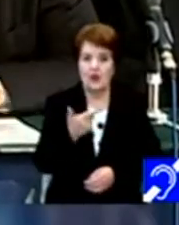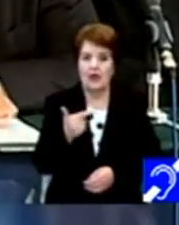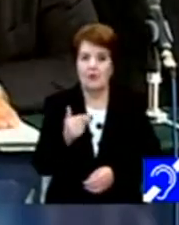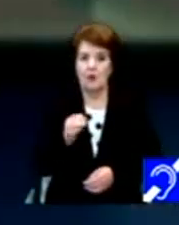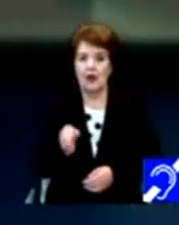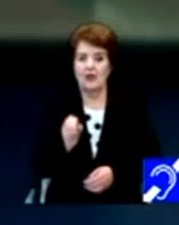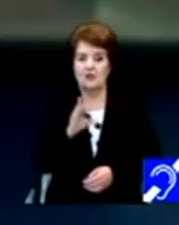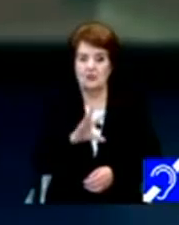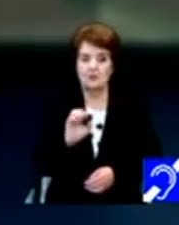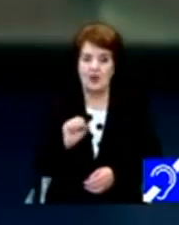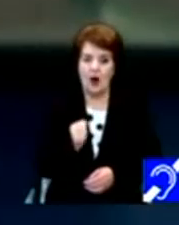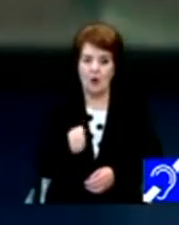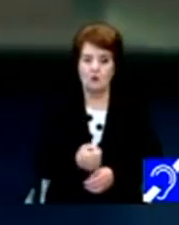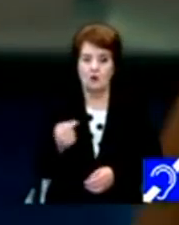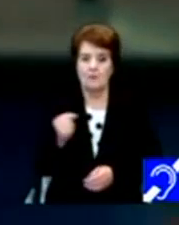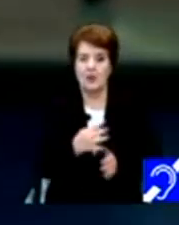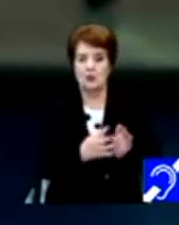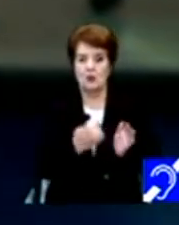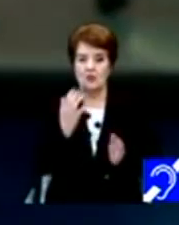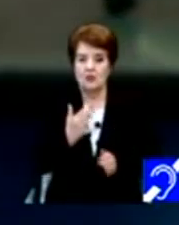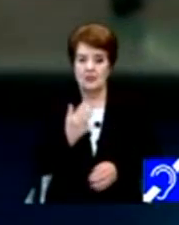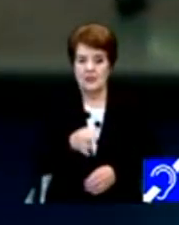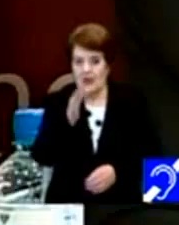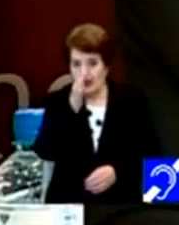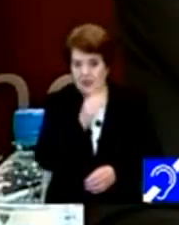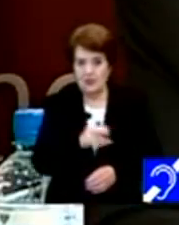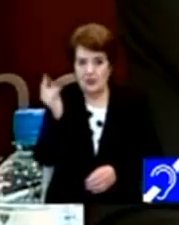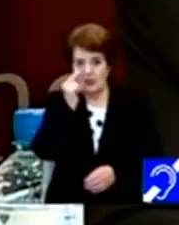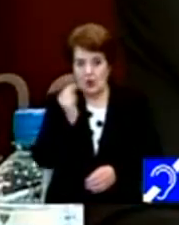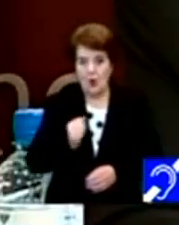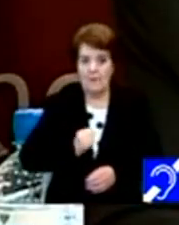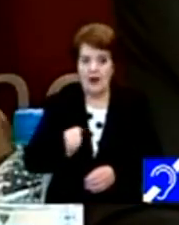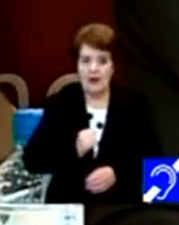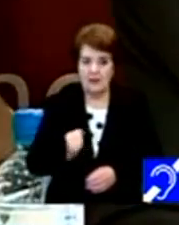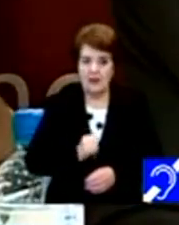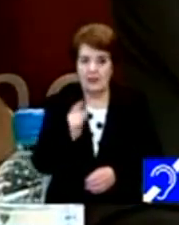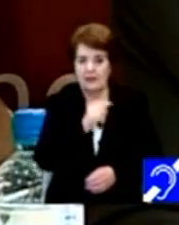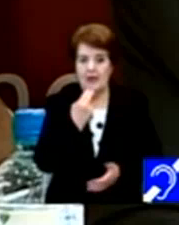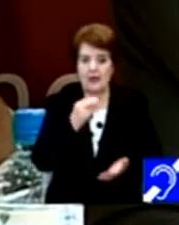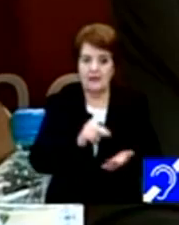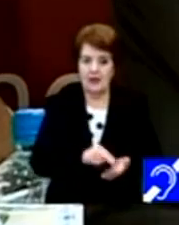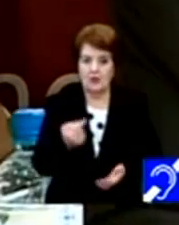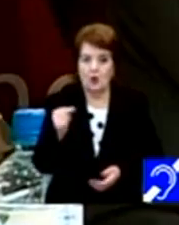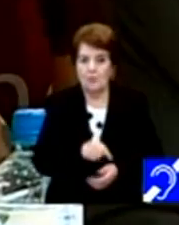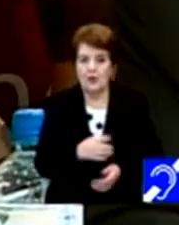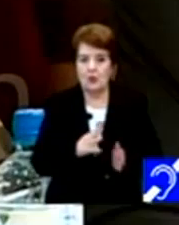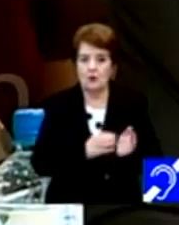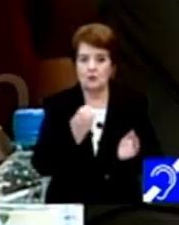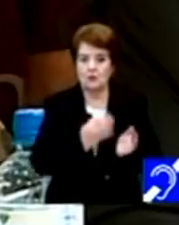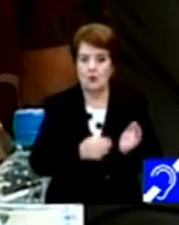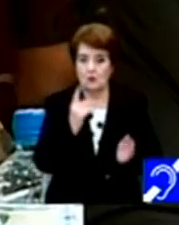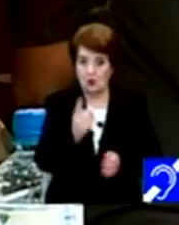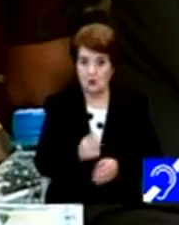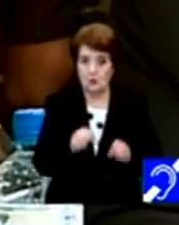pe 15 august 1950 la Chișinău. A studiat la Școala Militară Superioară din Leningrad. În 1991,